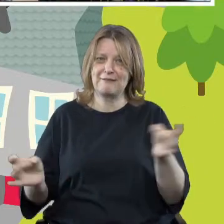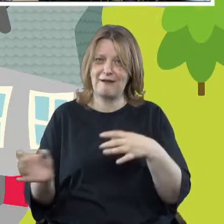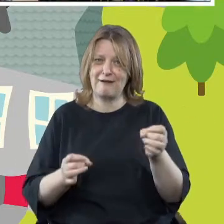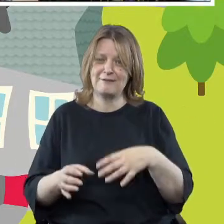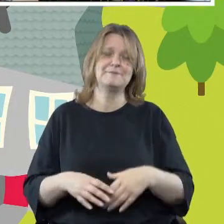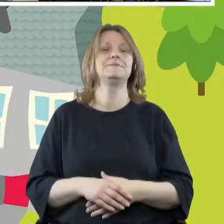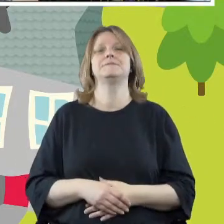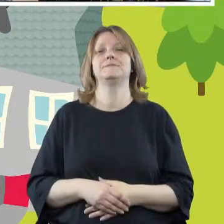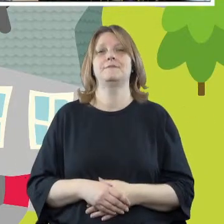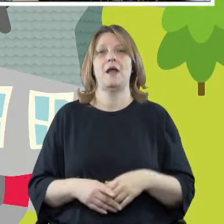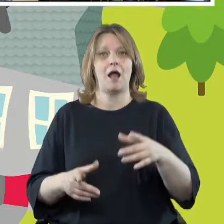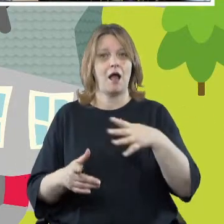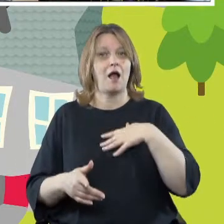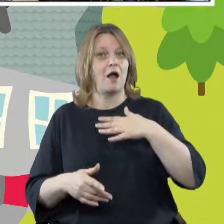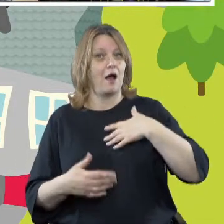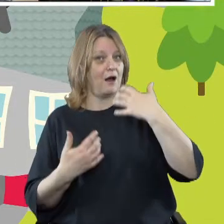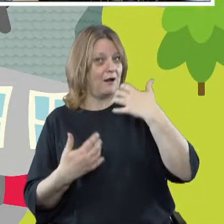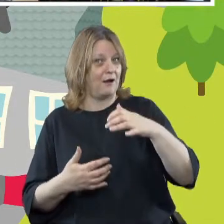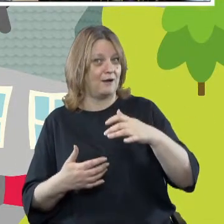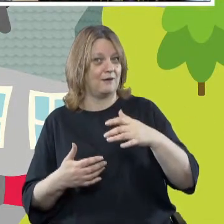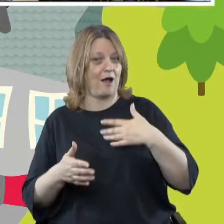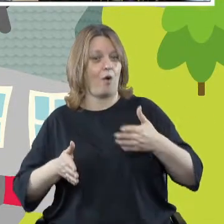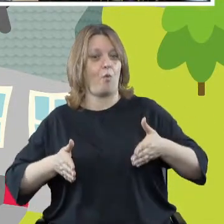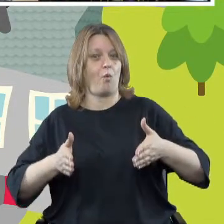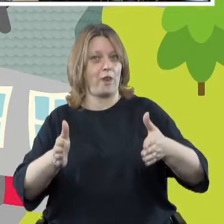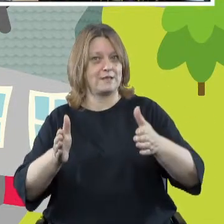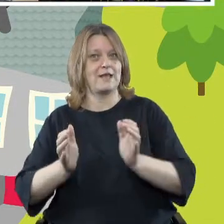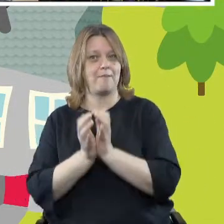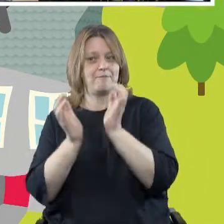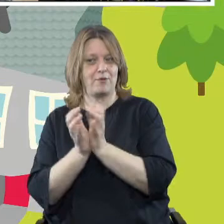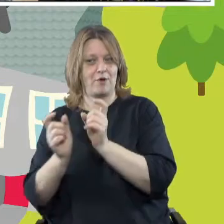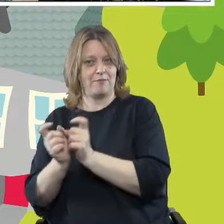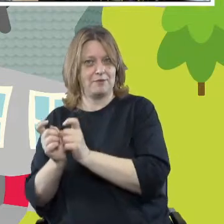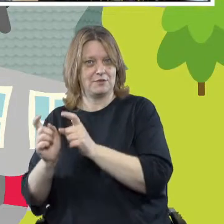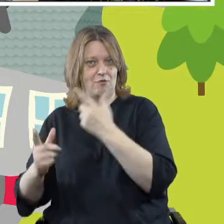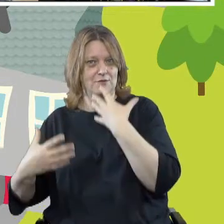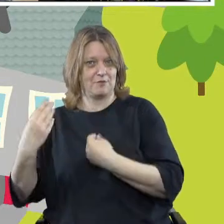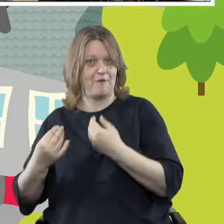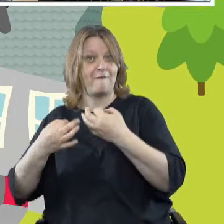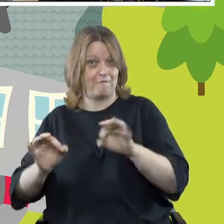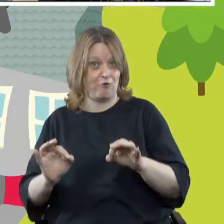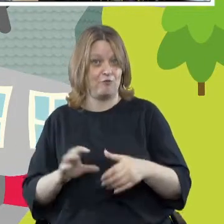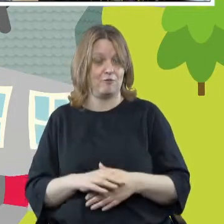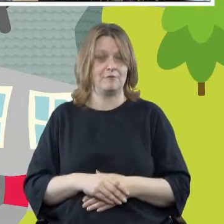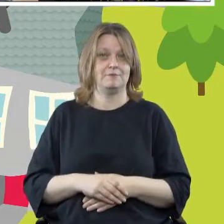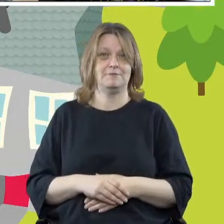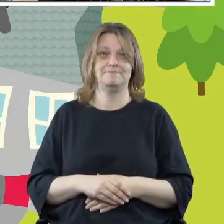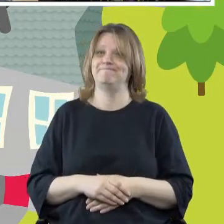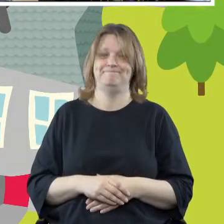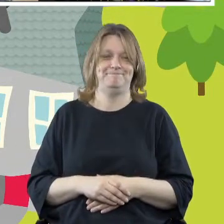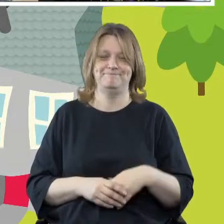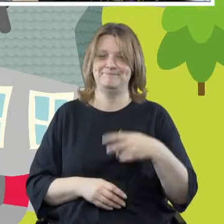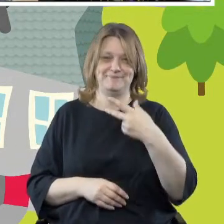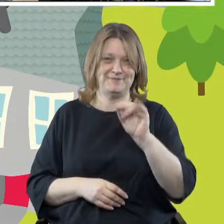A czy gracie w piłkę przy ulicy? Czy powinno się grać w piłkę przy ulicy? Jak myślicie? No nie, właśnie.